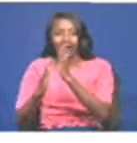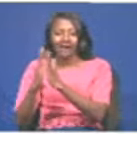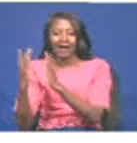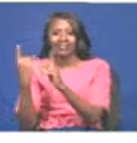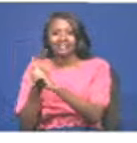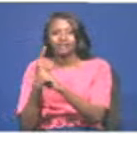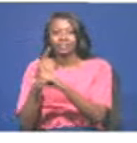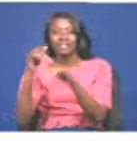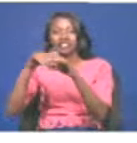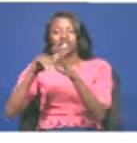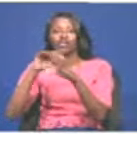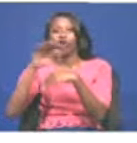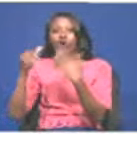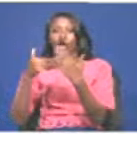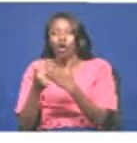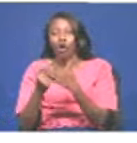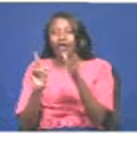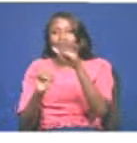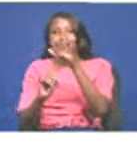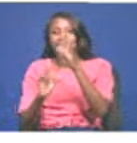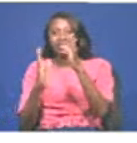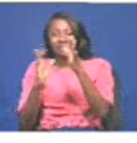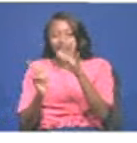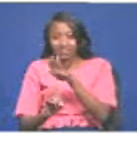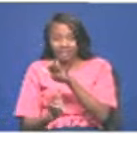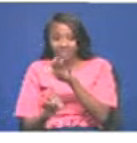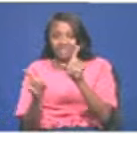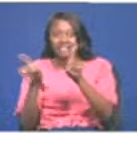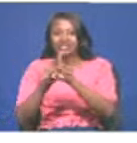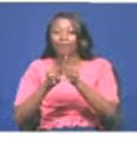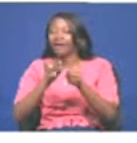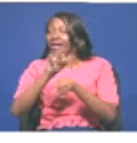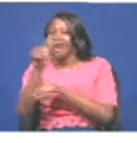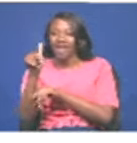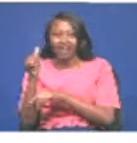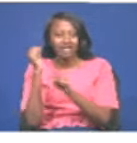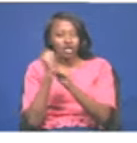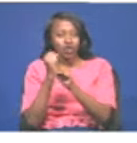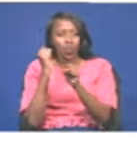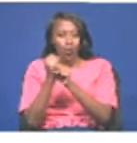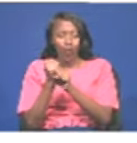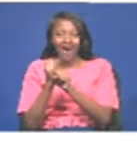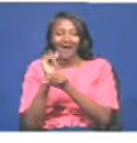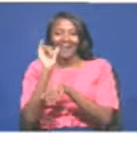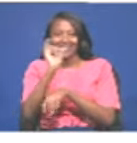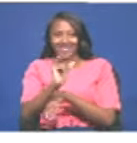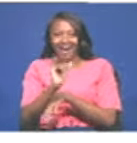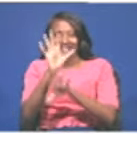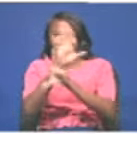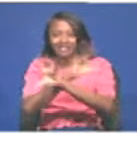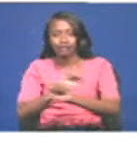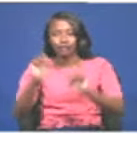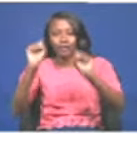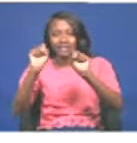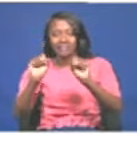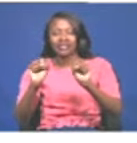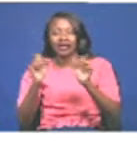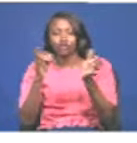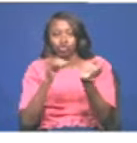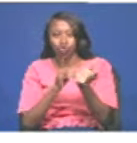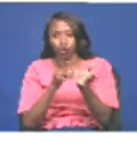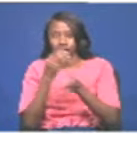zote, na vile vile kutekeleza jukumu jingine lolote ambalo ataweza kupewa na Rais Dr. William